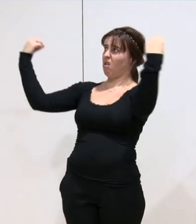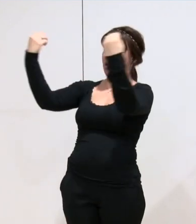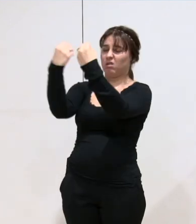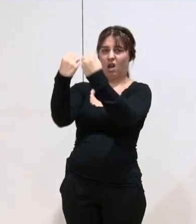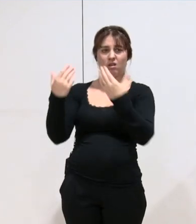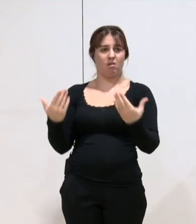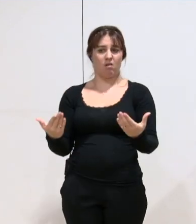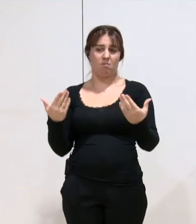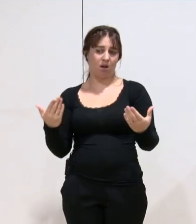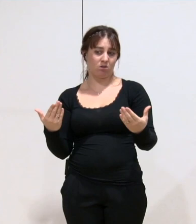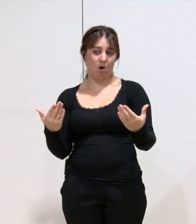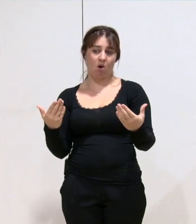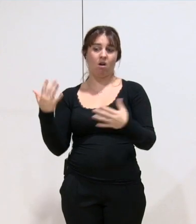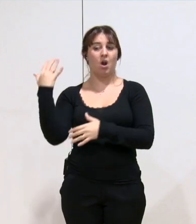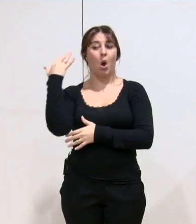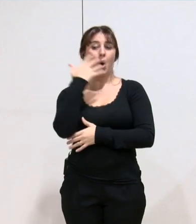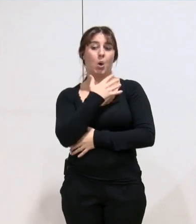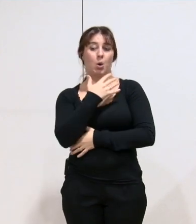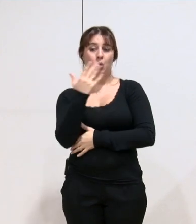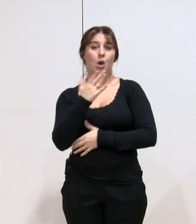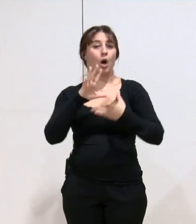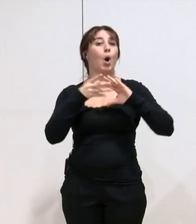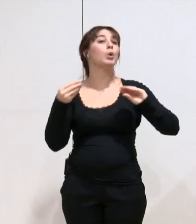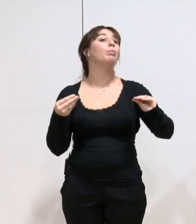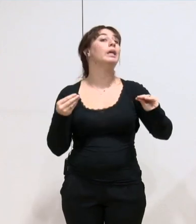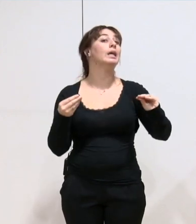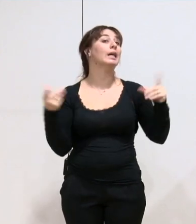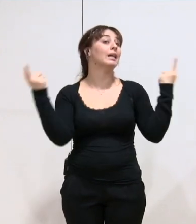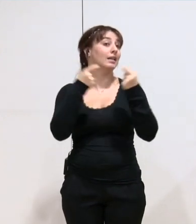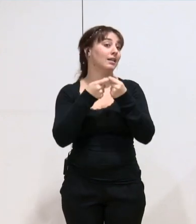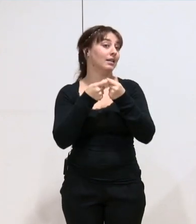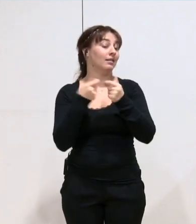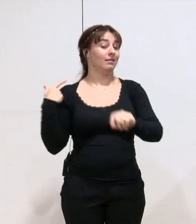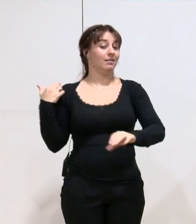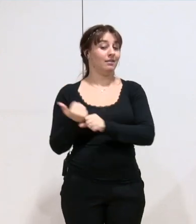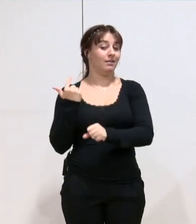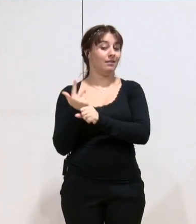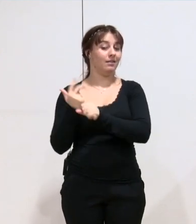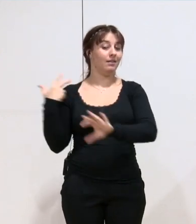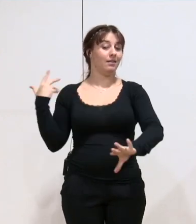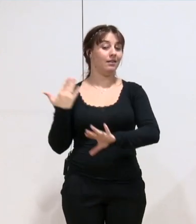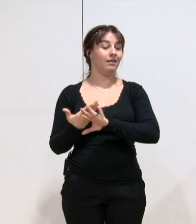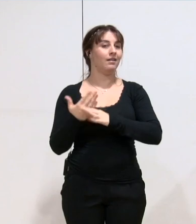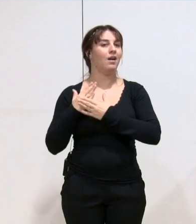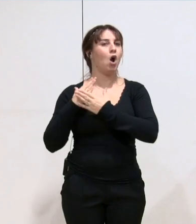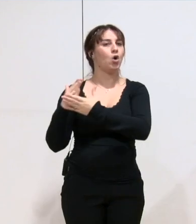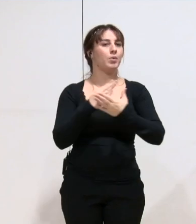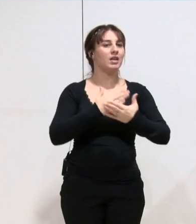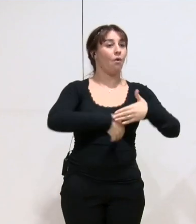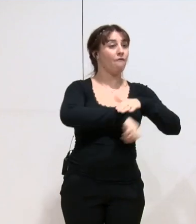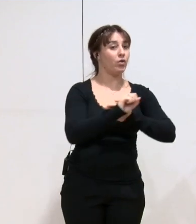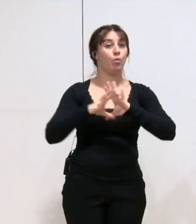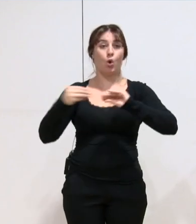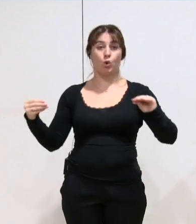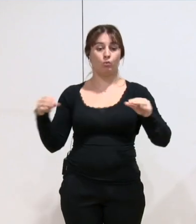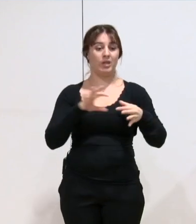aujourd'hui relativement aux couleurs effectivement du rugby qu'il a occupé ces dernières années depuis que la cohabitation football-rugby, qui,